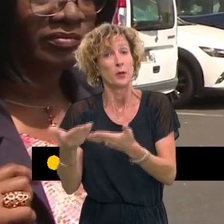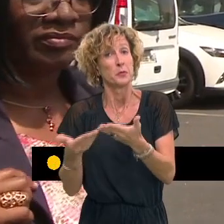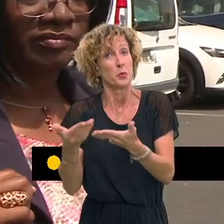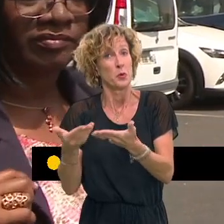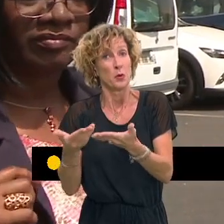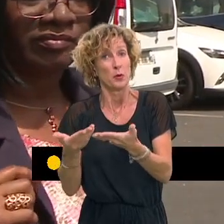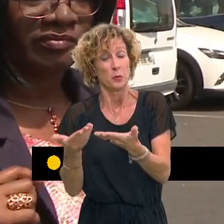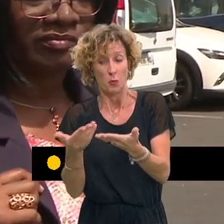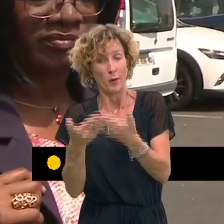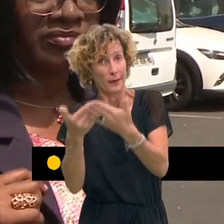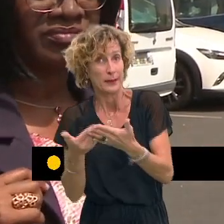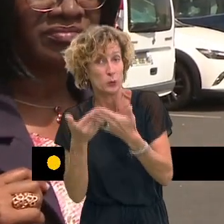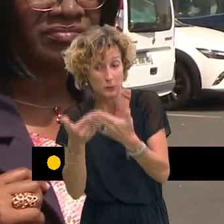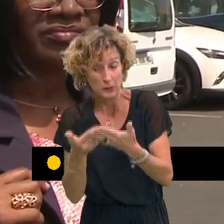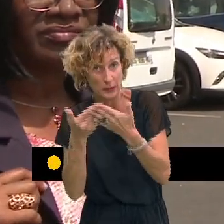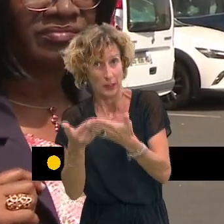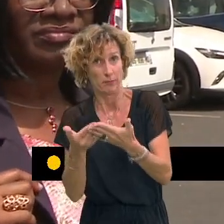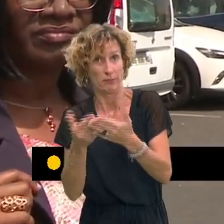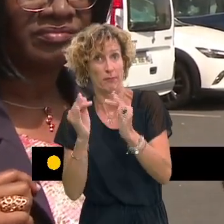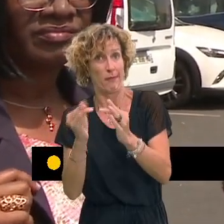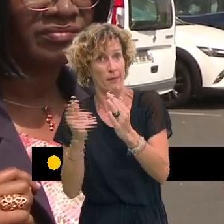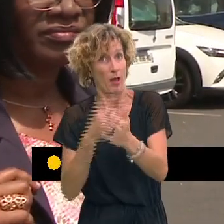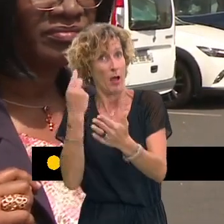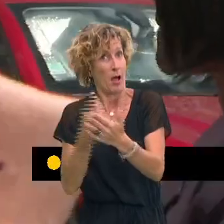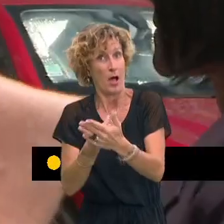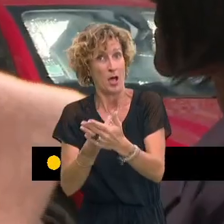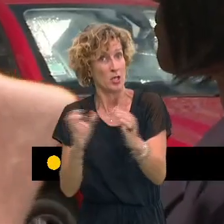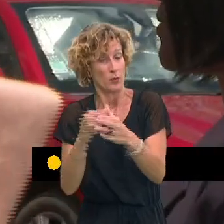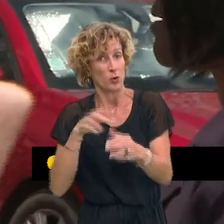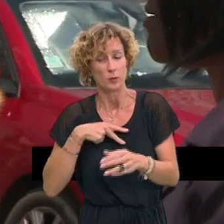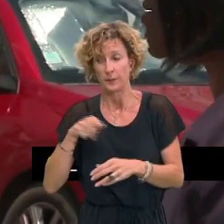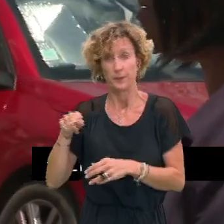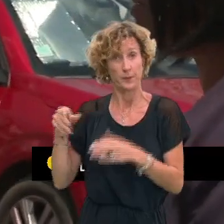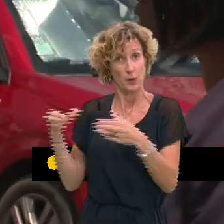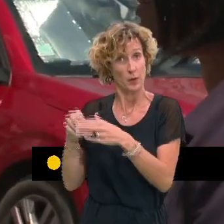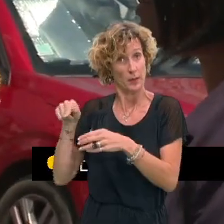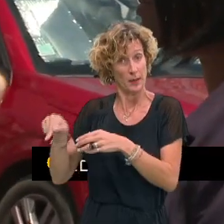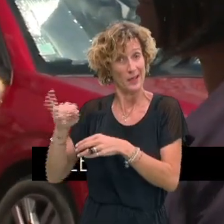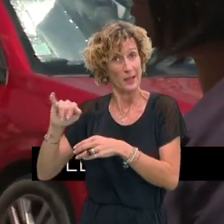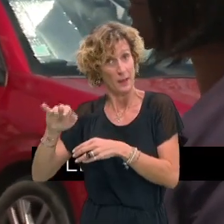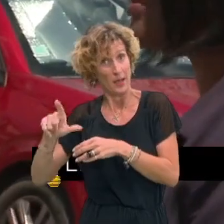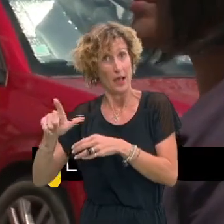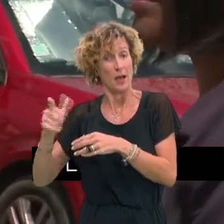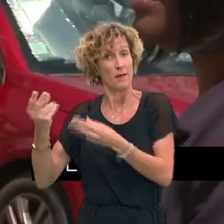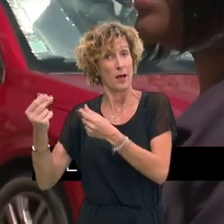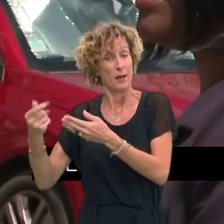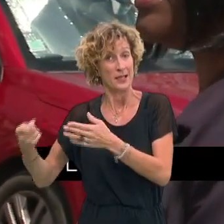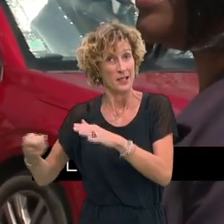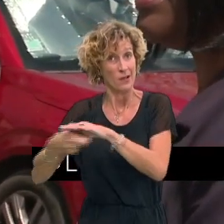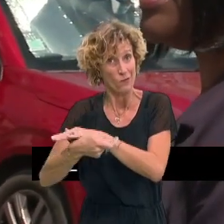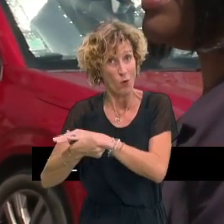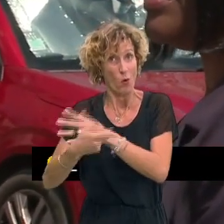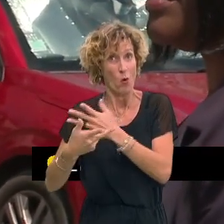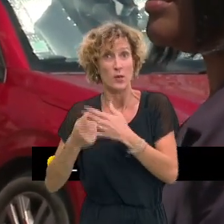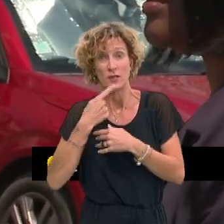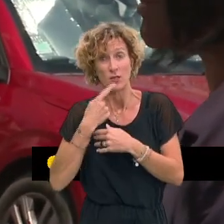sur la table pour pouvoir reprendre correctement notre groupe. IBL va ramener des fonds ainsi que l'actionnaire. On va pouvoir